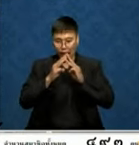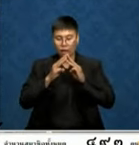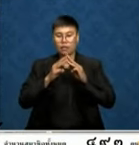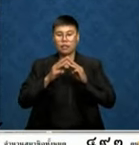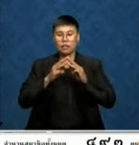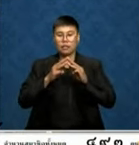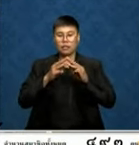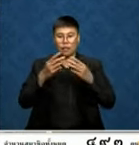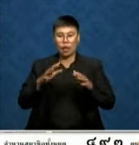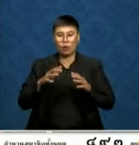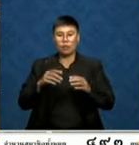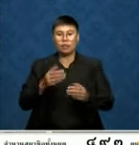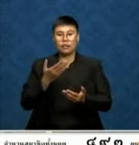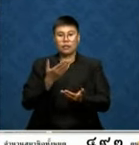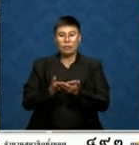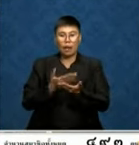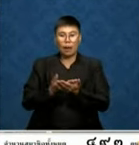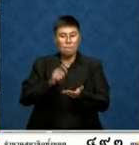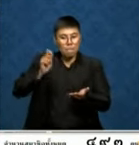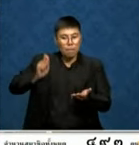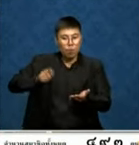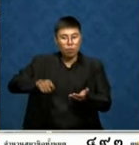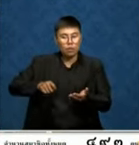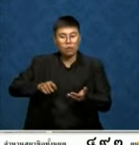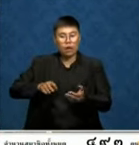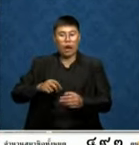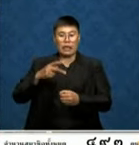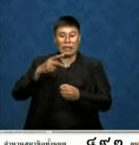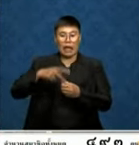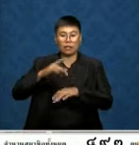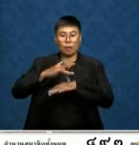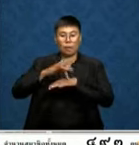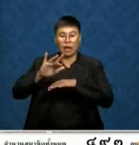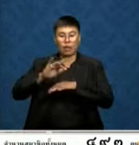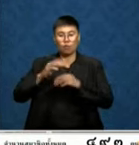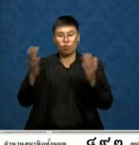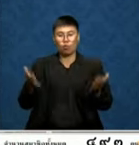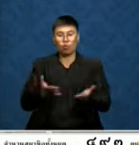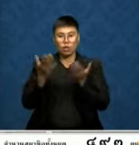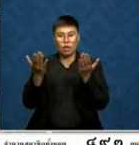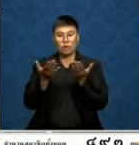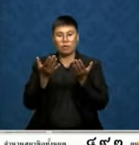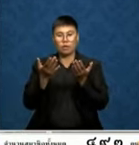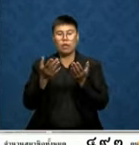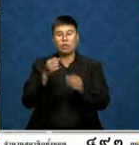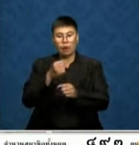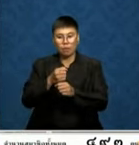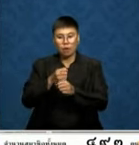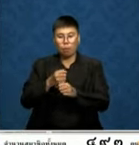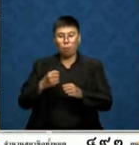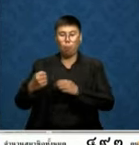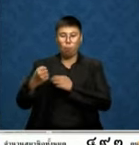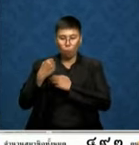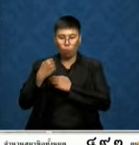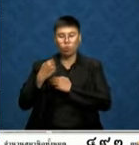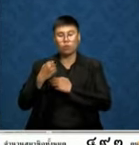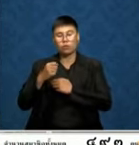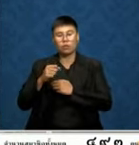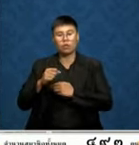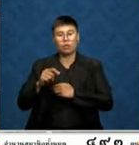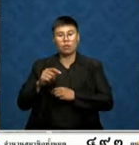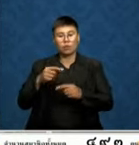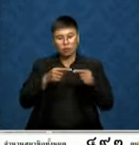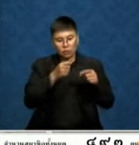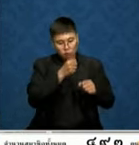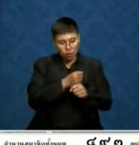สัมปทานก๊าซธรรมชาติมีบทบาทในการส่งเสริมความมั่นคงและความต่อเนื่